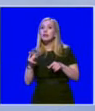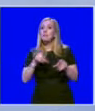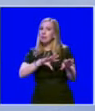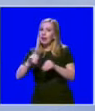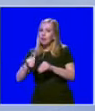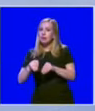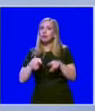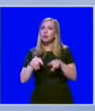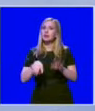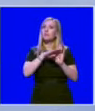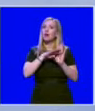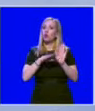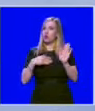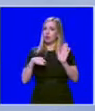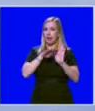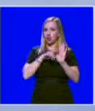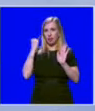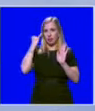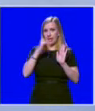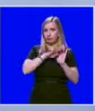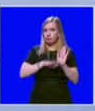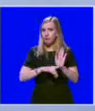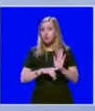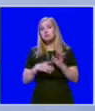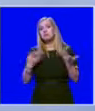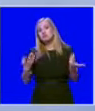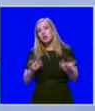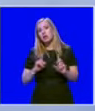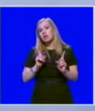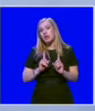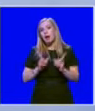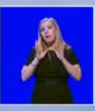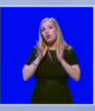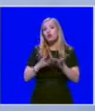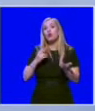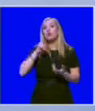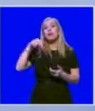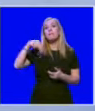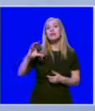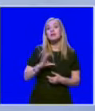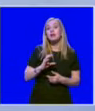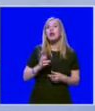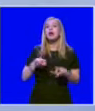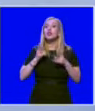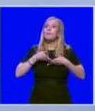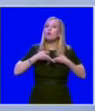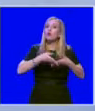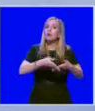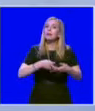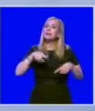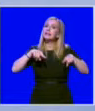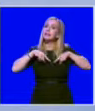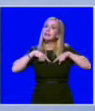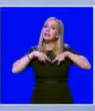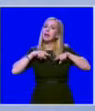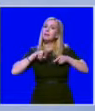30 приоритета, които общо поставим, ами трябва да ви кажа, че няма нищо лошо, ако ДПС, например, реши да подкрепи съдебната реформа и отстраняването